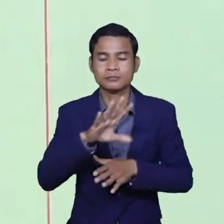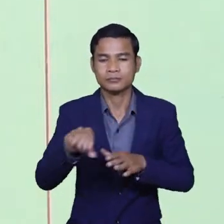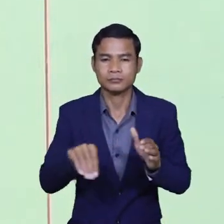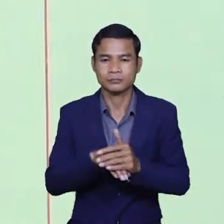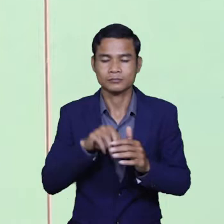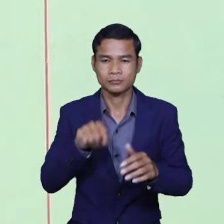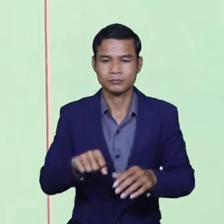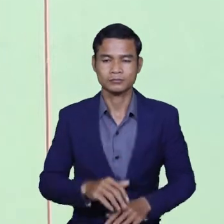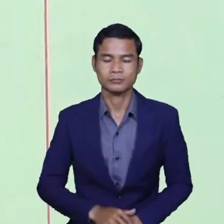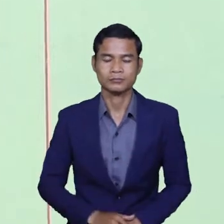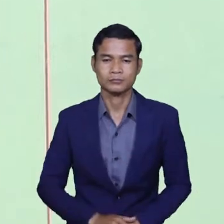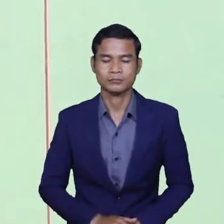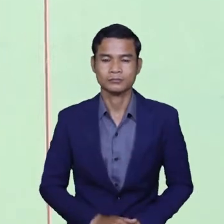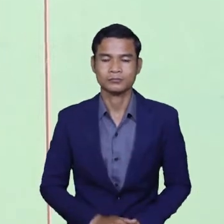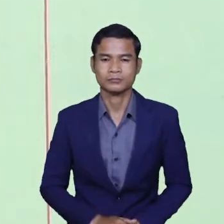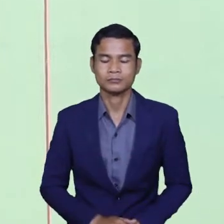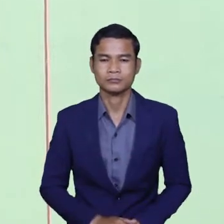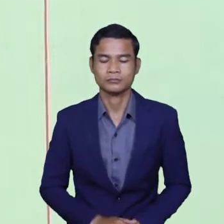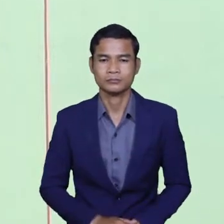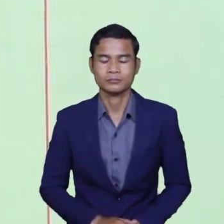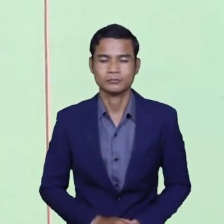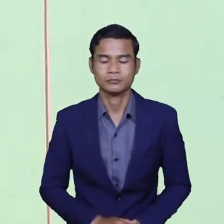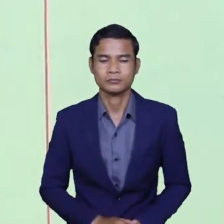ណាកូន